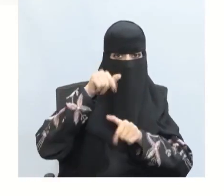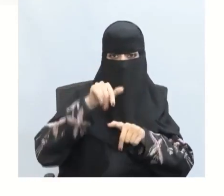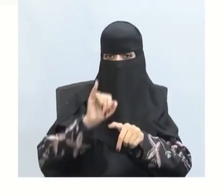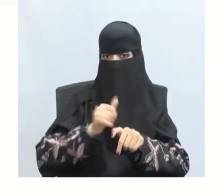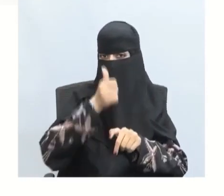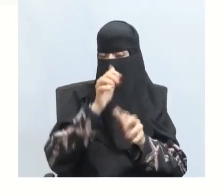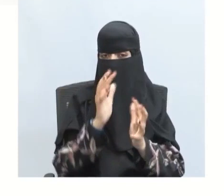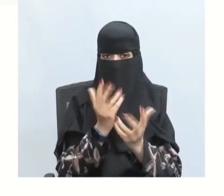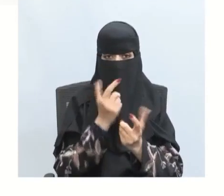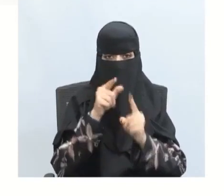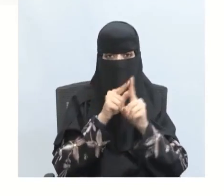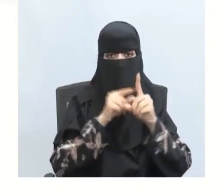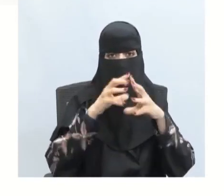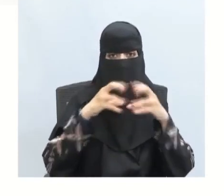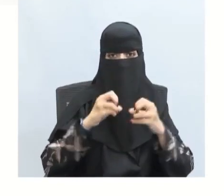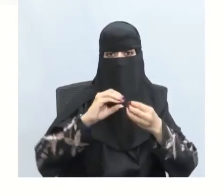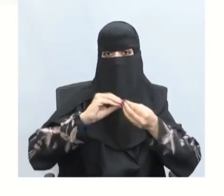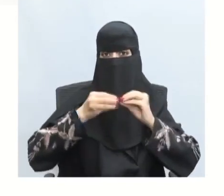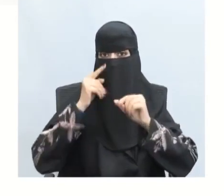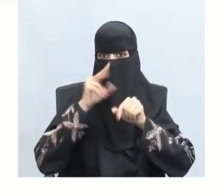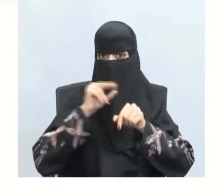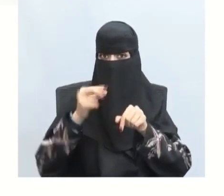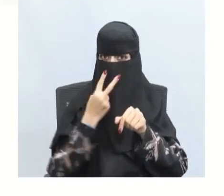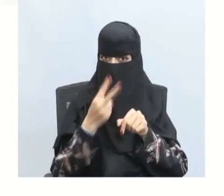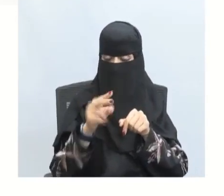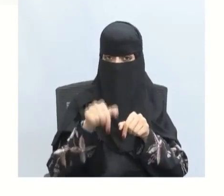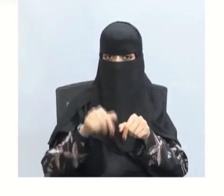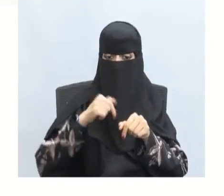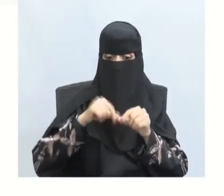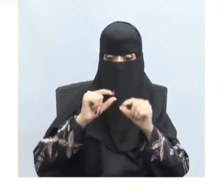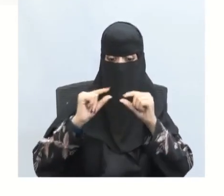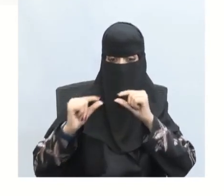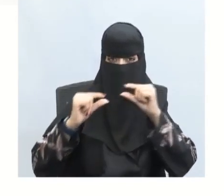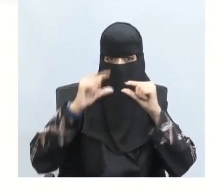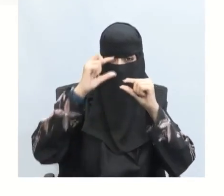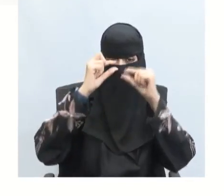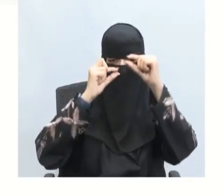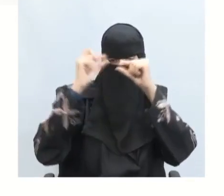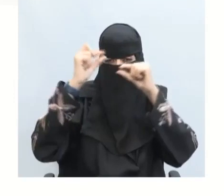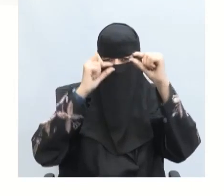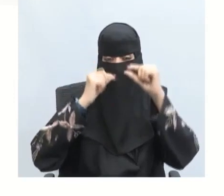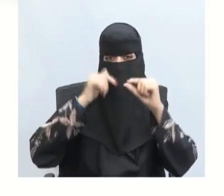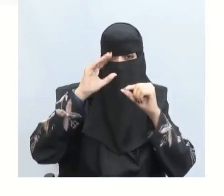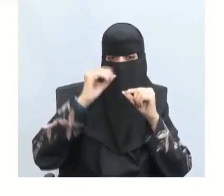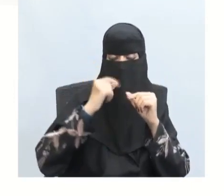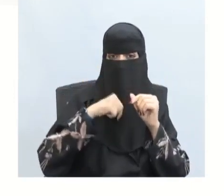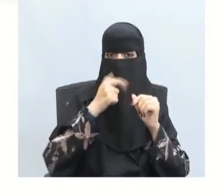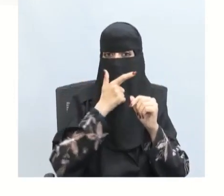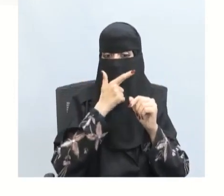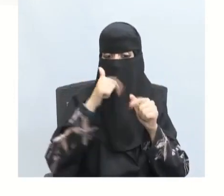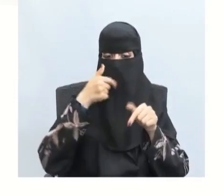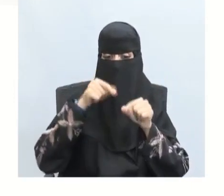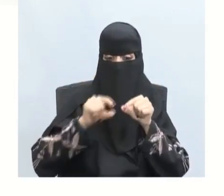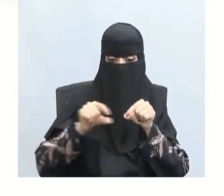هي مدلولاتها كما هو واضح لدينا هنا الاقزام البيضاء وشريط التتابع